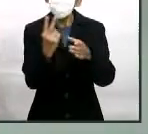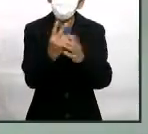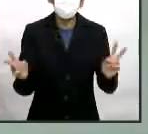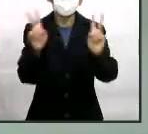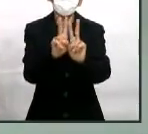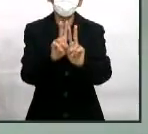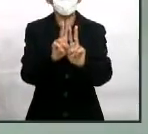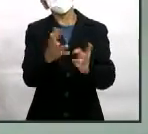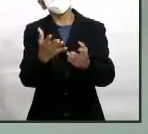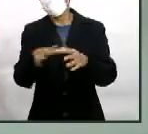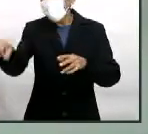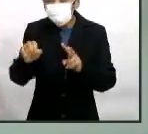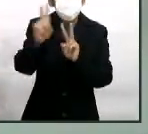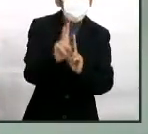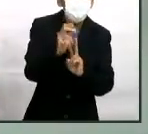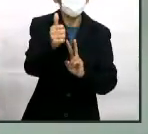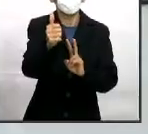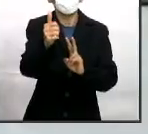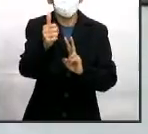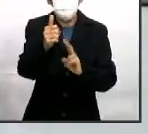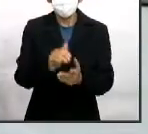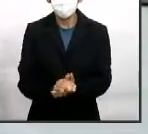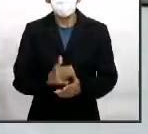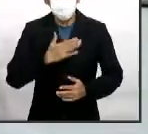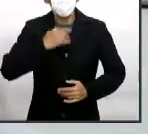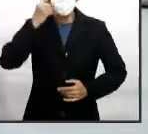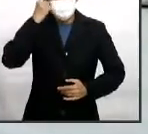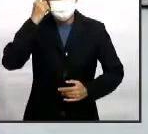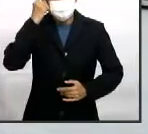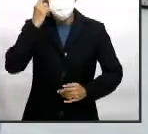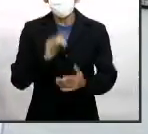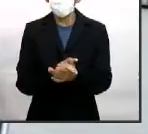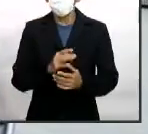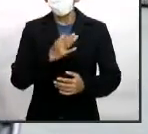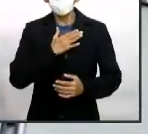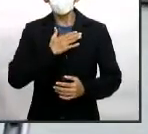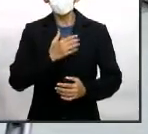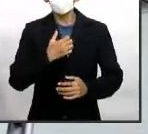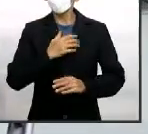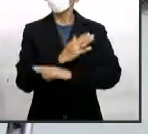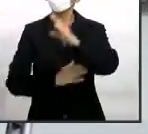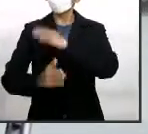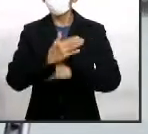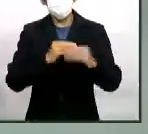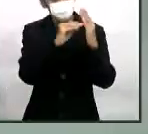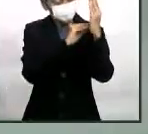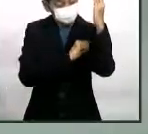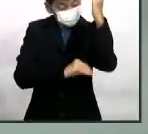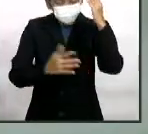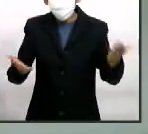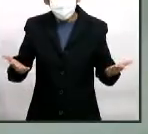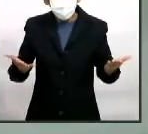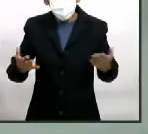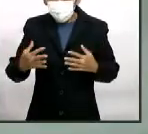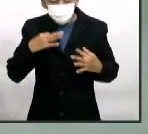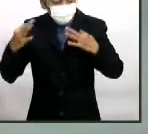2คนมาจับเป็น4คนคุณก็ไปหาแค่อีก2คนเนี่ยครับเพราะว่าเราเข้าใจอยู่คือการที่จะถ้าสมมติผมเป็นคนพิการที่อยู่ต่างจังหวัดอะเออผมก็ไม่